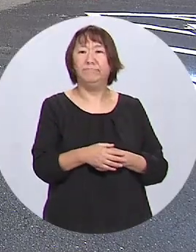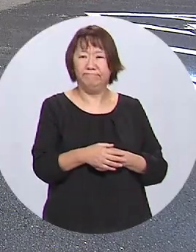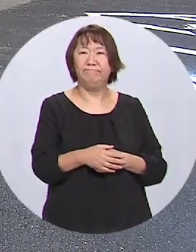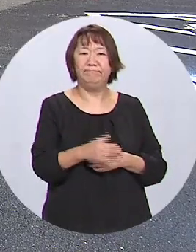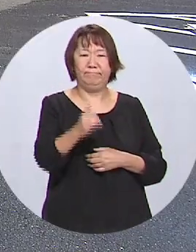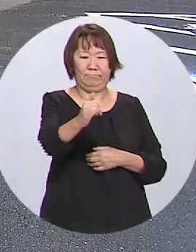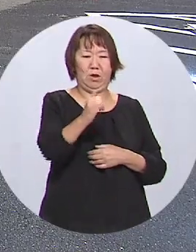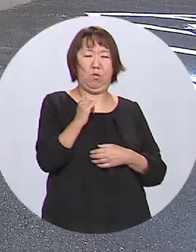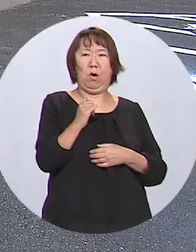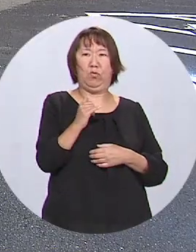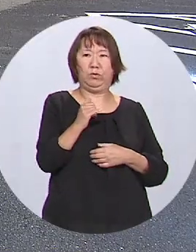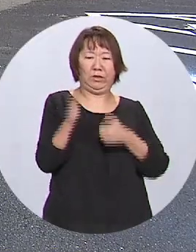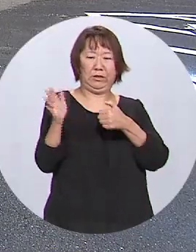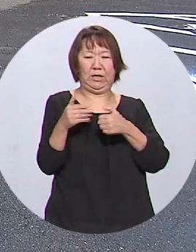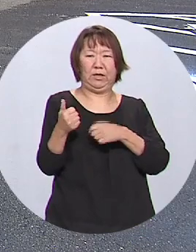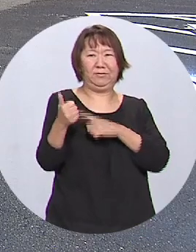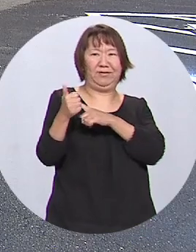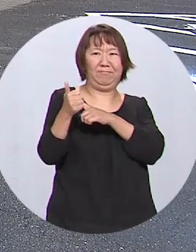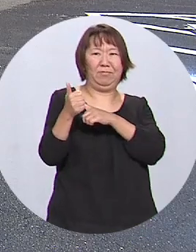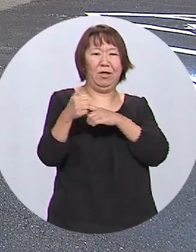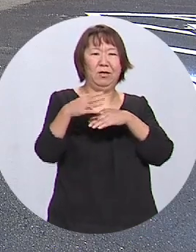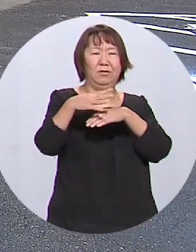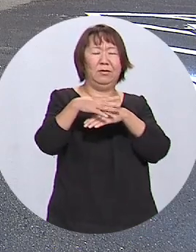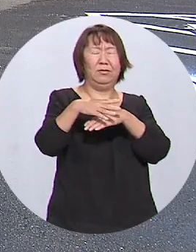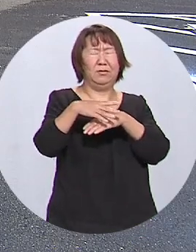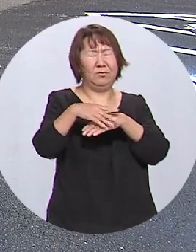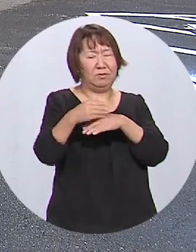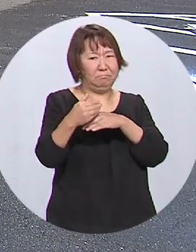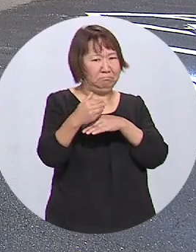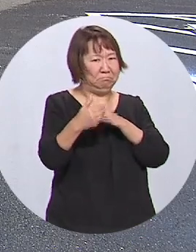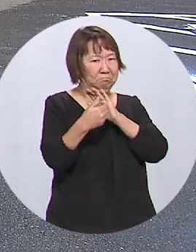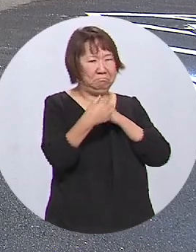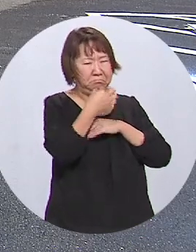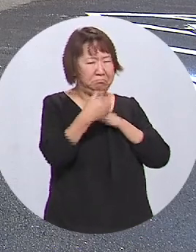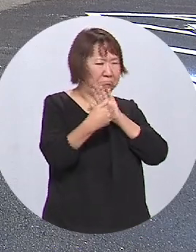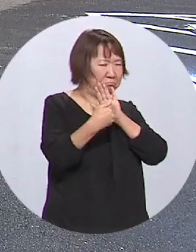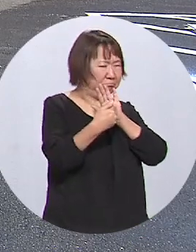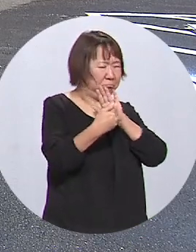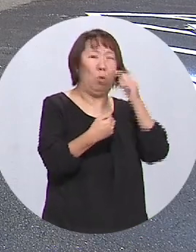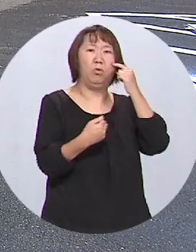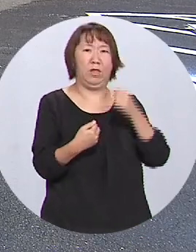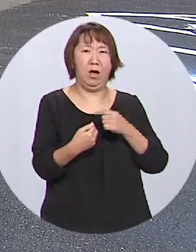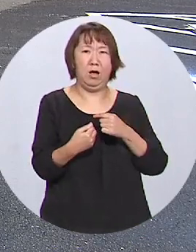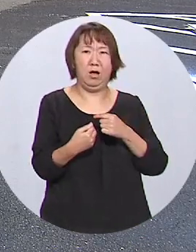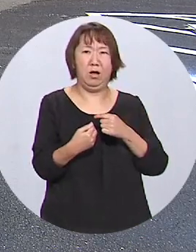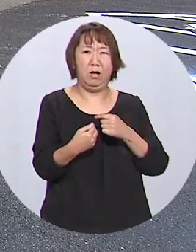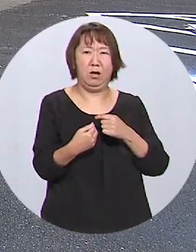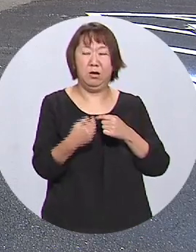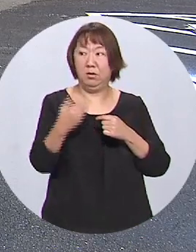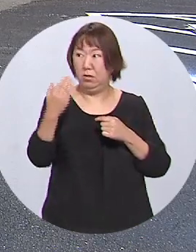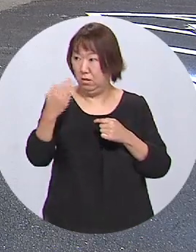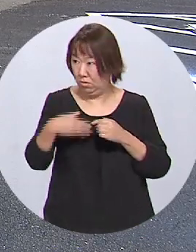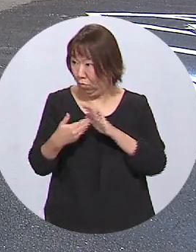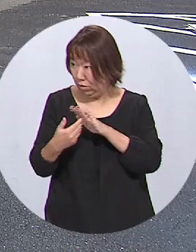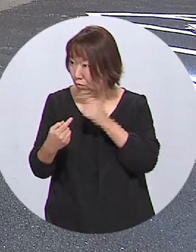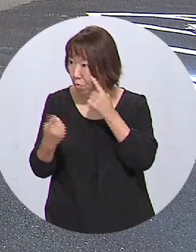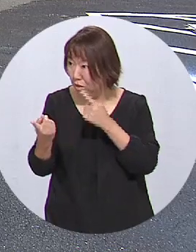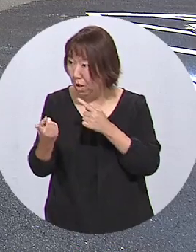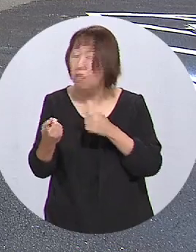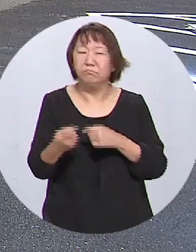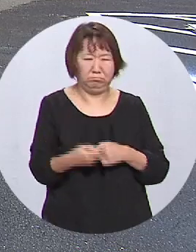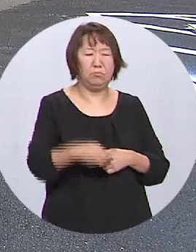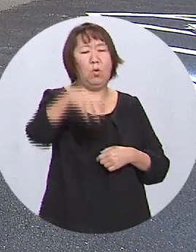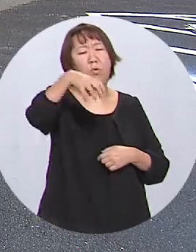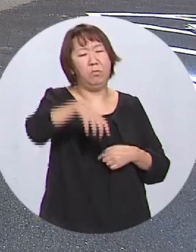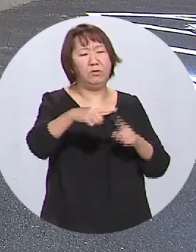電話を受けた五十嵐さん、最初は断ろうと思ったそうですが。 え、そうなんですか。 この場所で